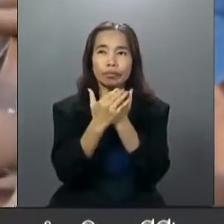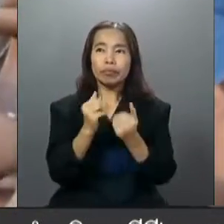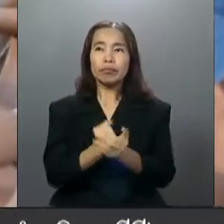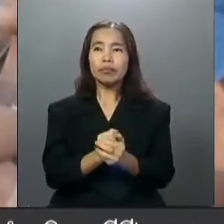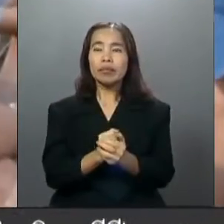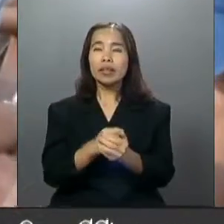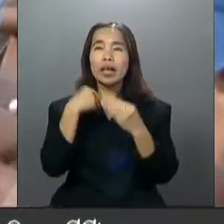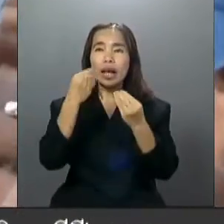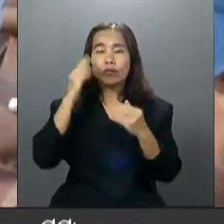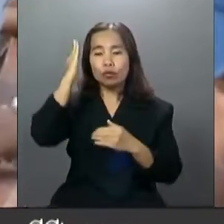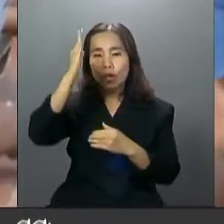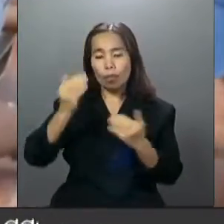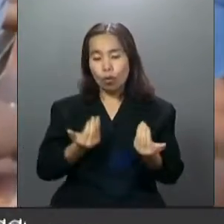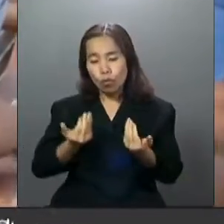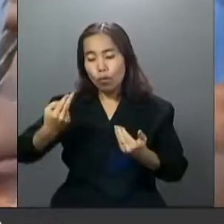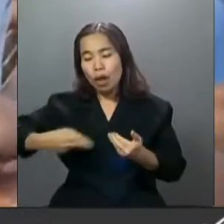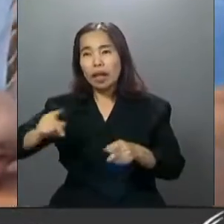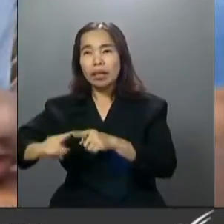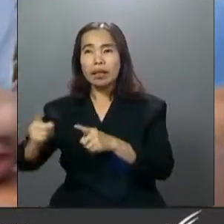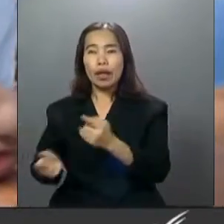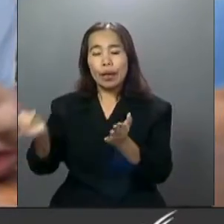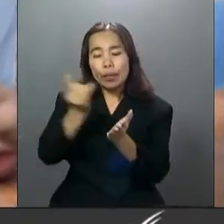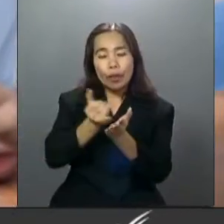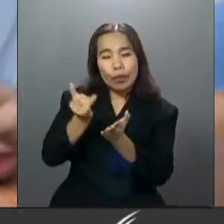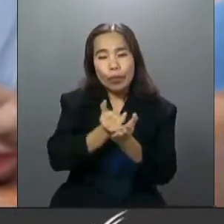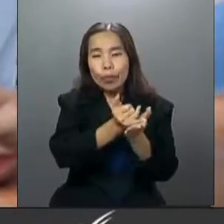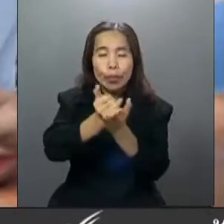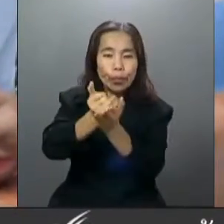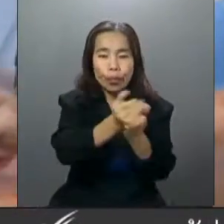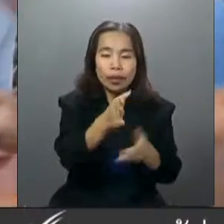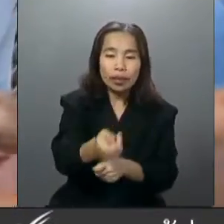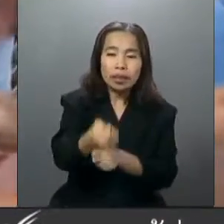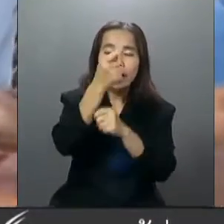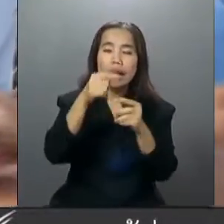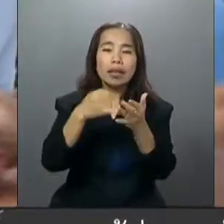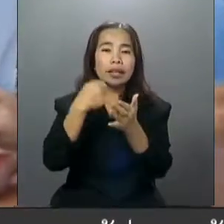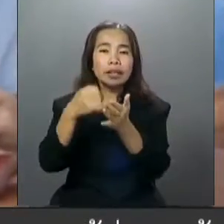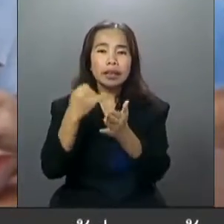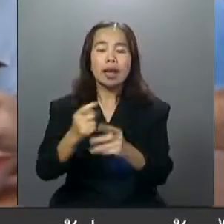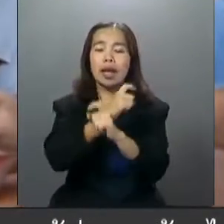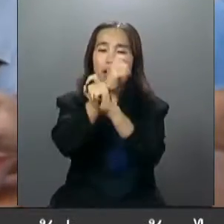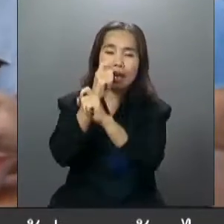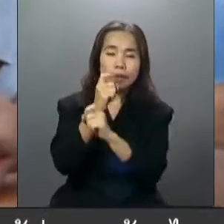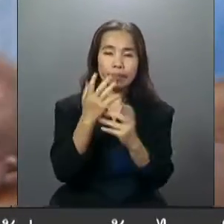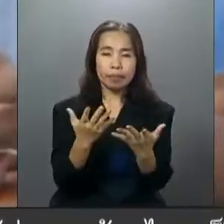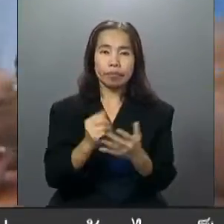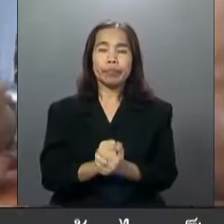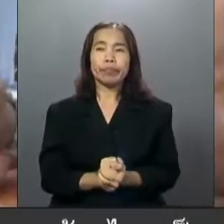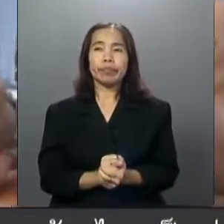ให้ลูกหลานรุ่นหลังได้ออกไปทำมาหากินทางท้องทะเลได้สะดวกและปลอดภัยจากสิ่งต่างๆตามความ